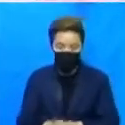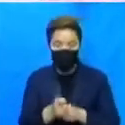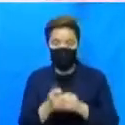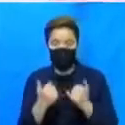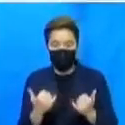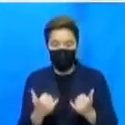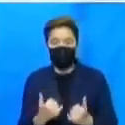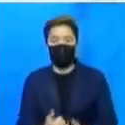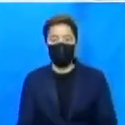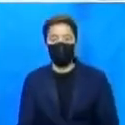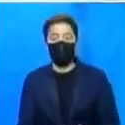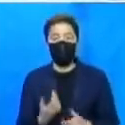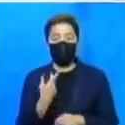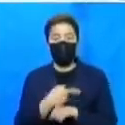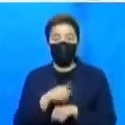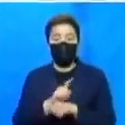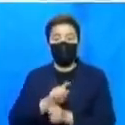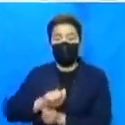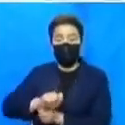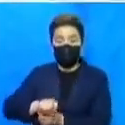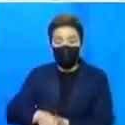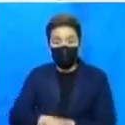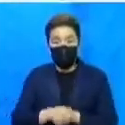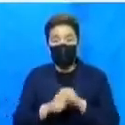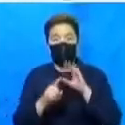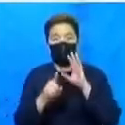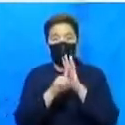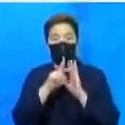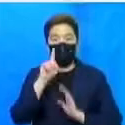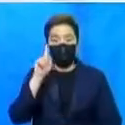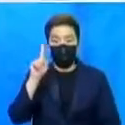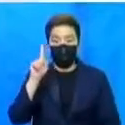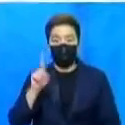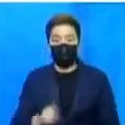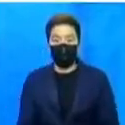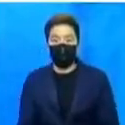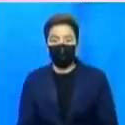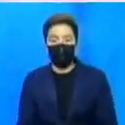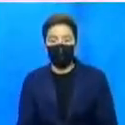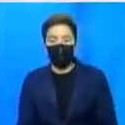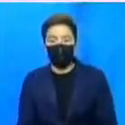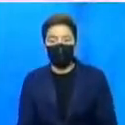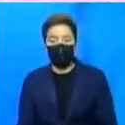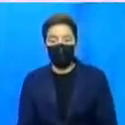รประธานกรรมการสุ่มตักลูกบอลครั้งที่1